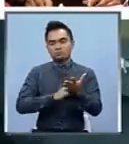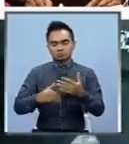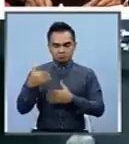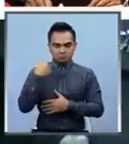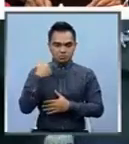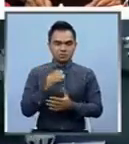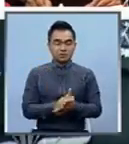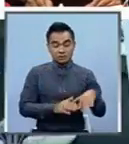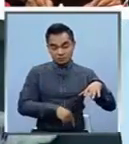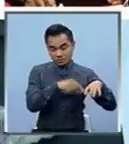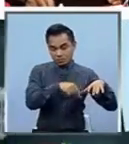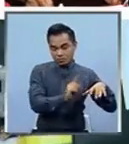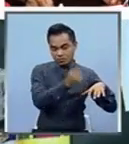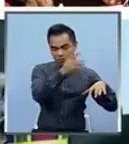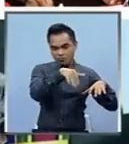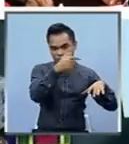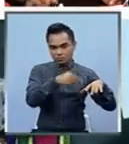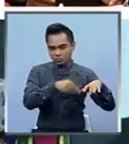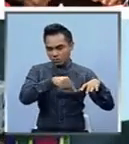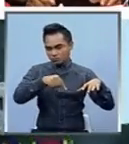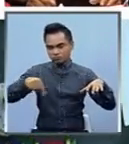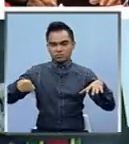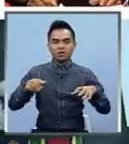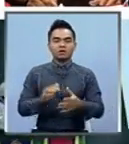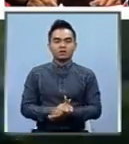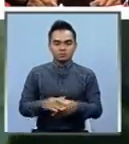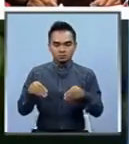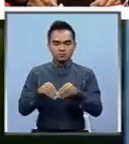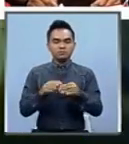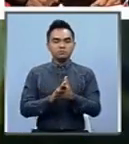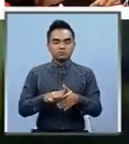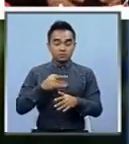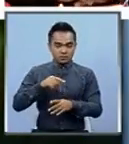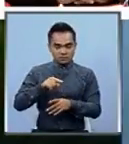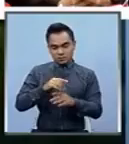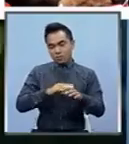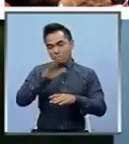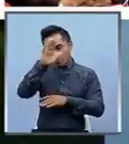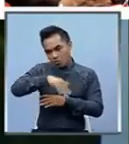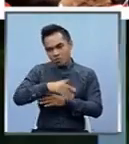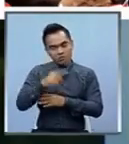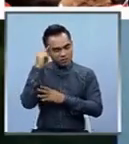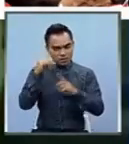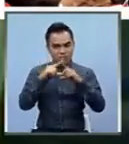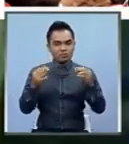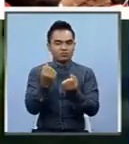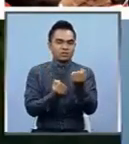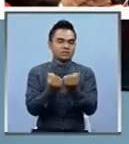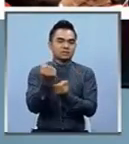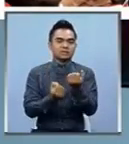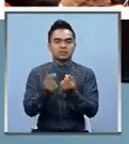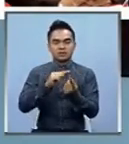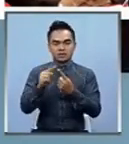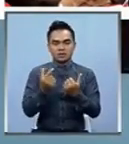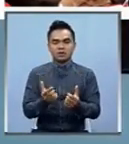ทางมาอยู่ตรงไหนแน่หรือพักอาศัยอยู่จากที่เขาจุดที่เขาเรียกรถแท็กซี่ตอนนี้ในกลุ่มต่างๆที่เรา